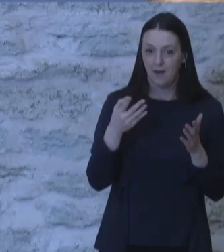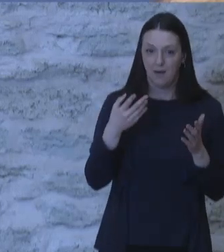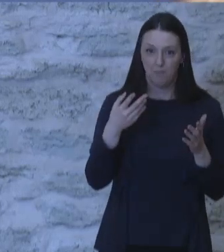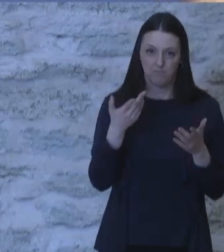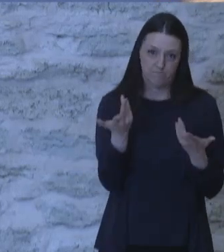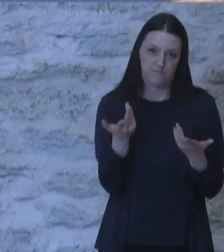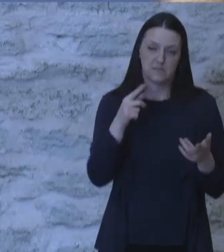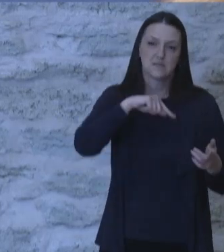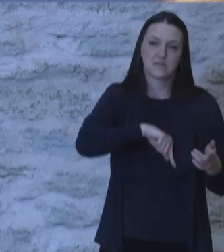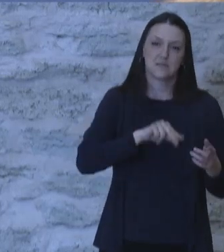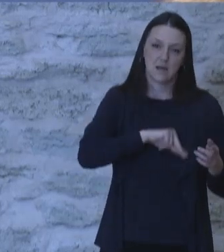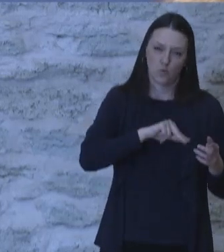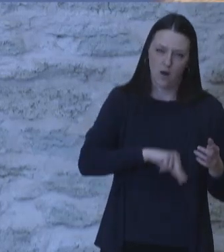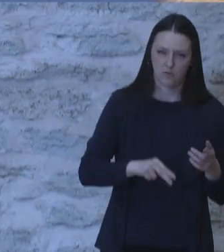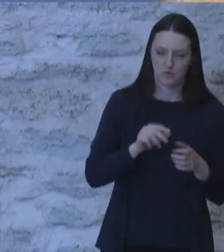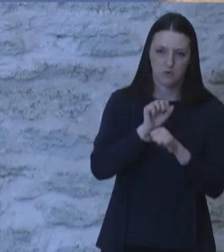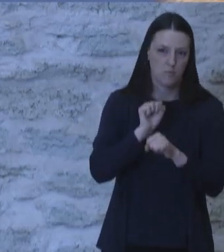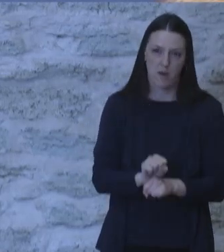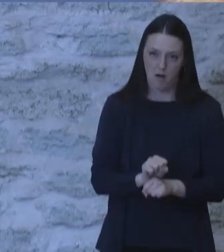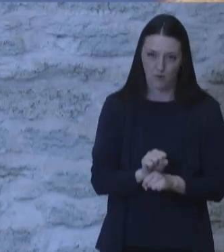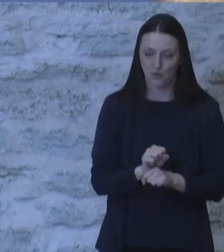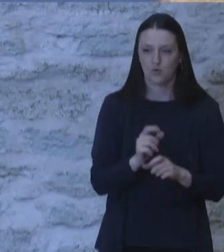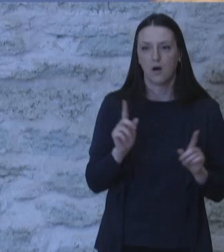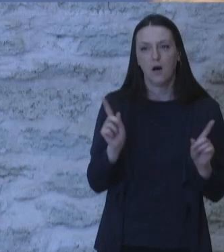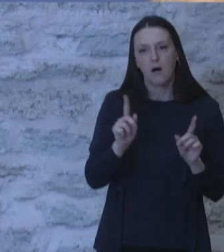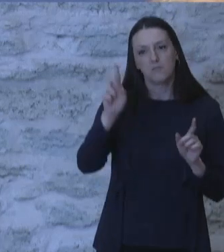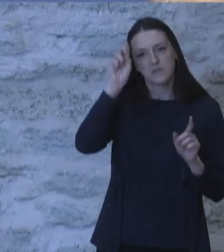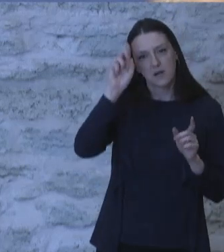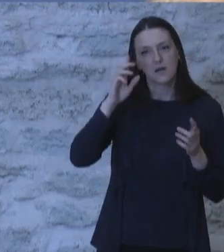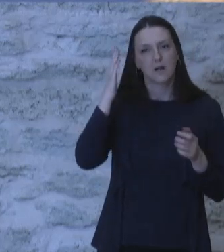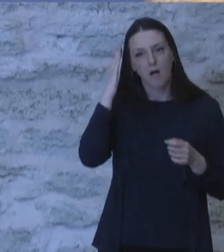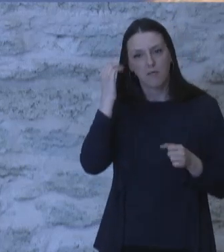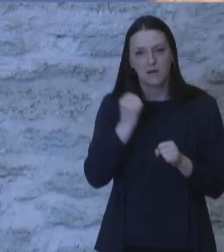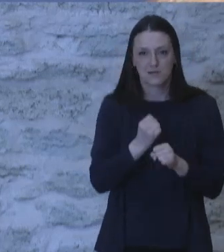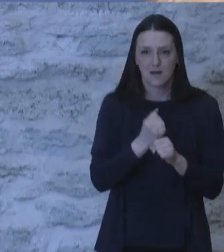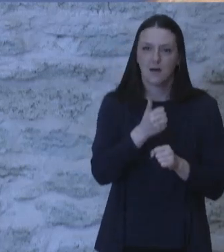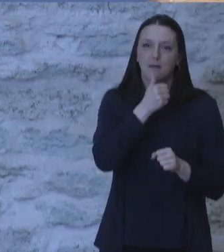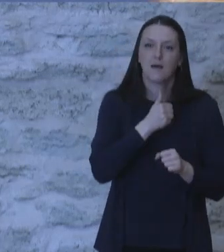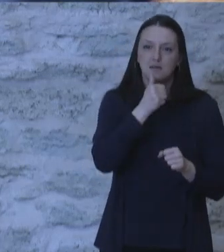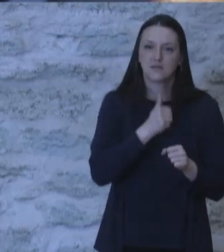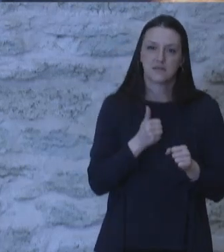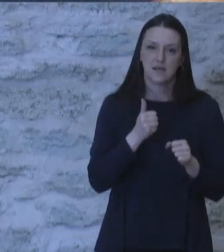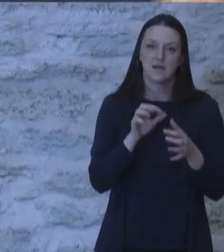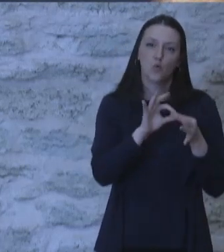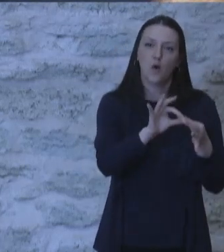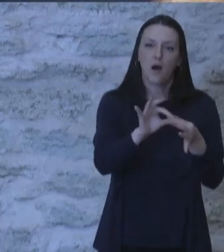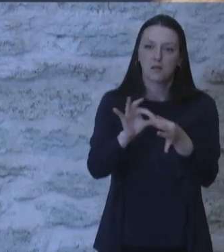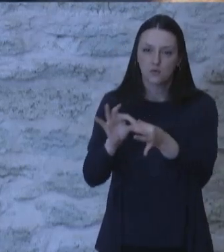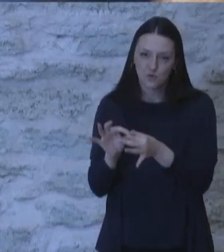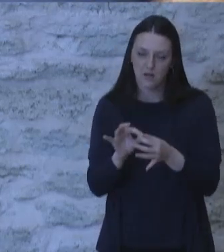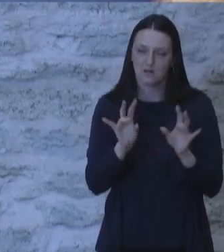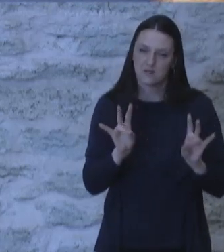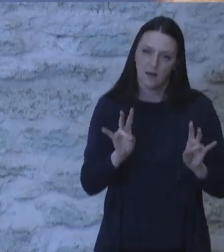peatunud, et mida, mida riigil on kavas see teha, et Eesti ühendused säilivad ka peale seda kriisi.